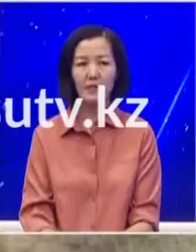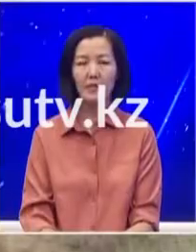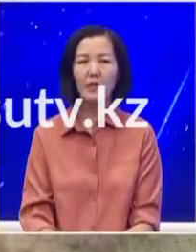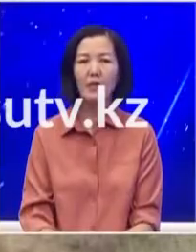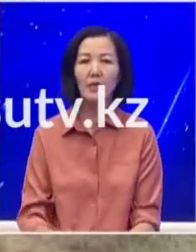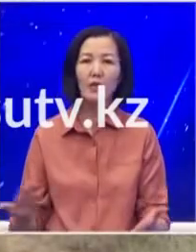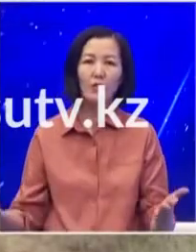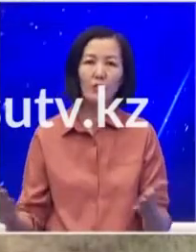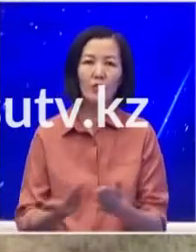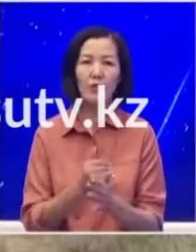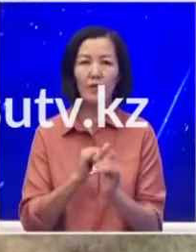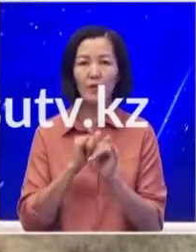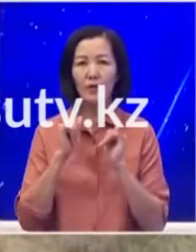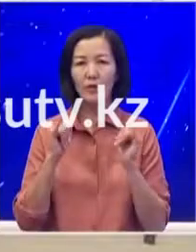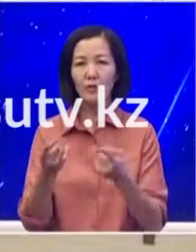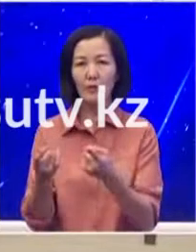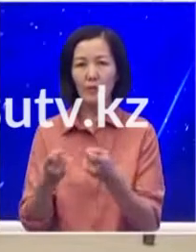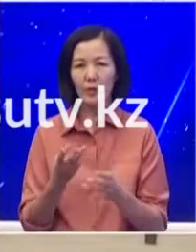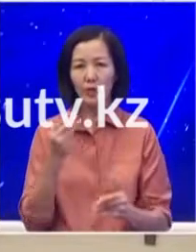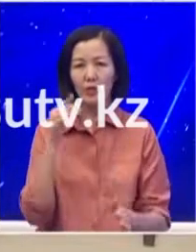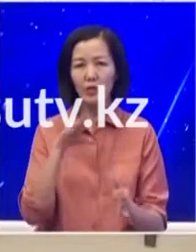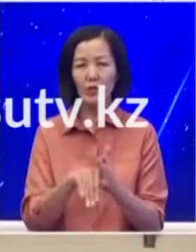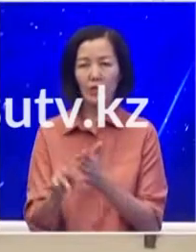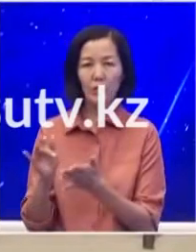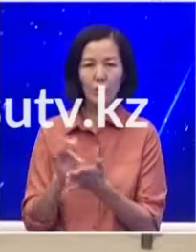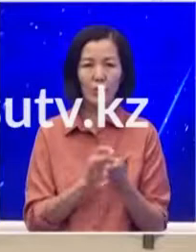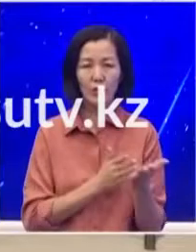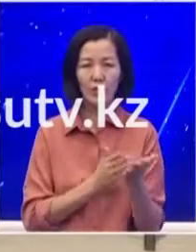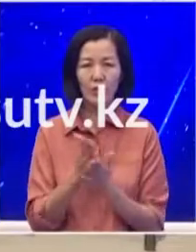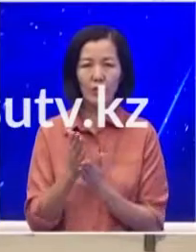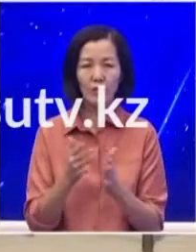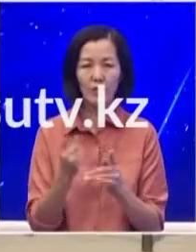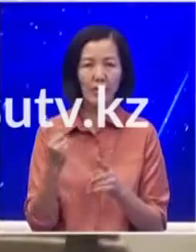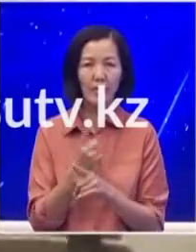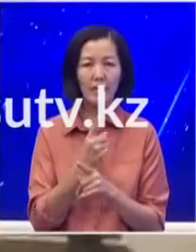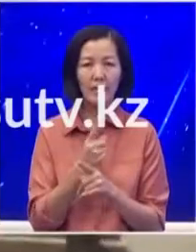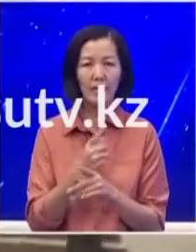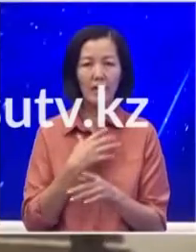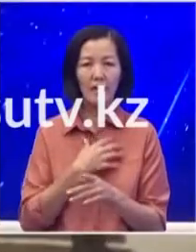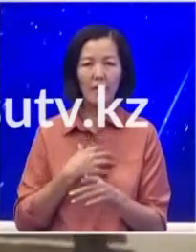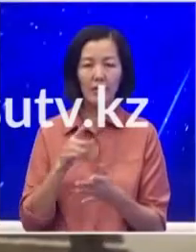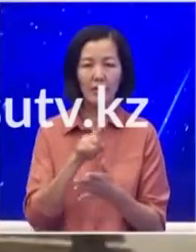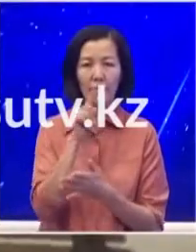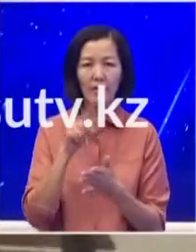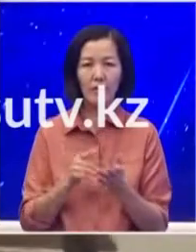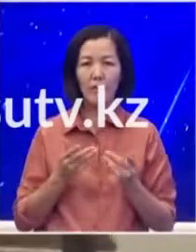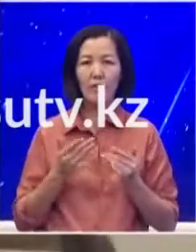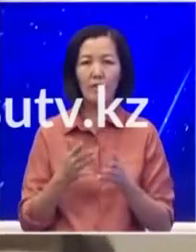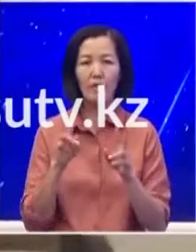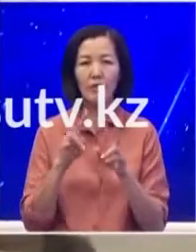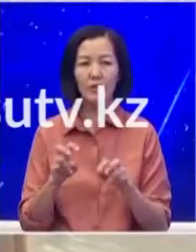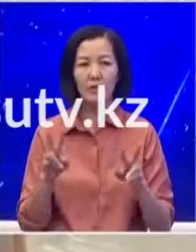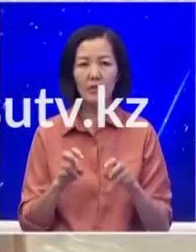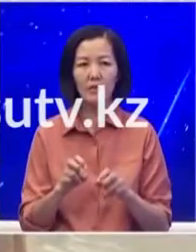Выявление новых точек роста и притяжения инвестиций в туристическую сферу – еще один немаловажный вопрос, требующий рассмотрения.